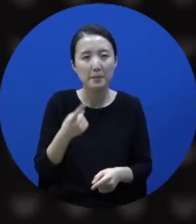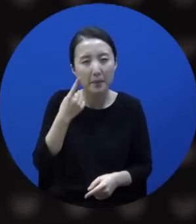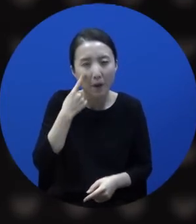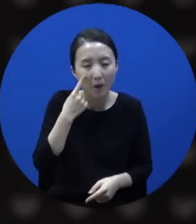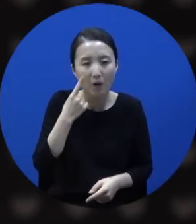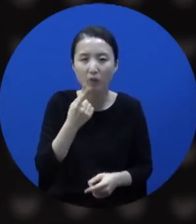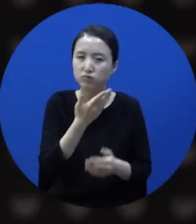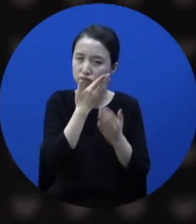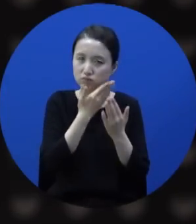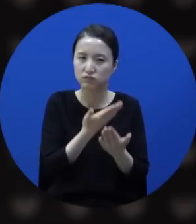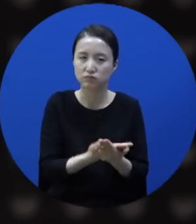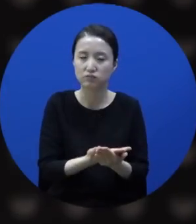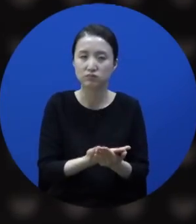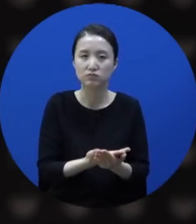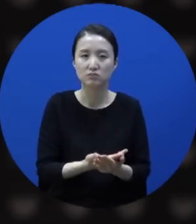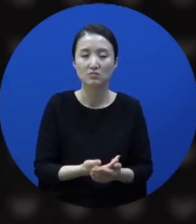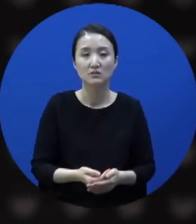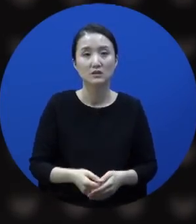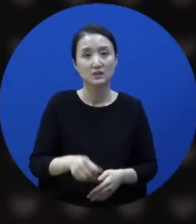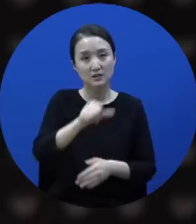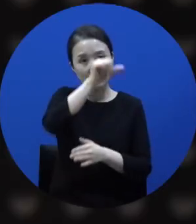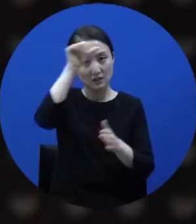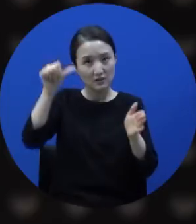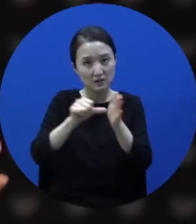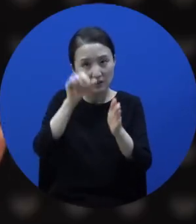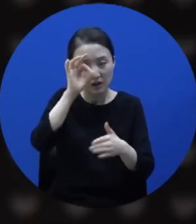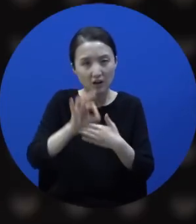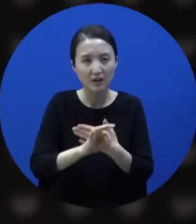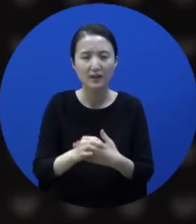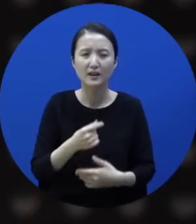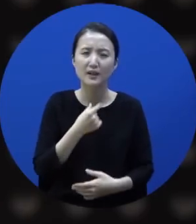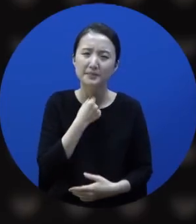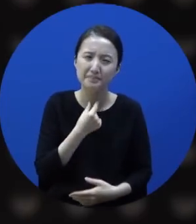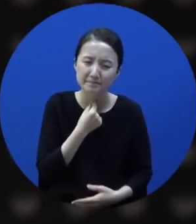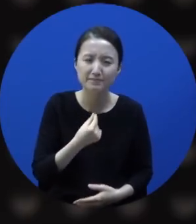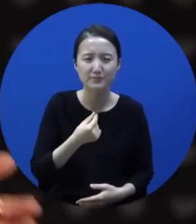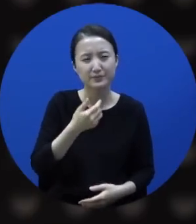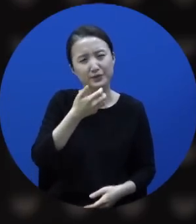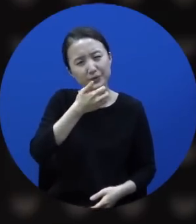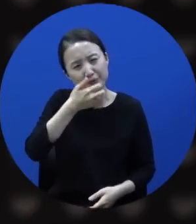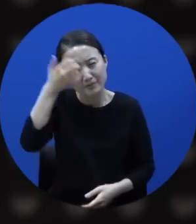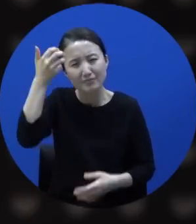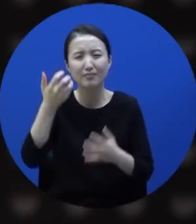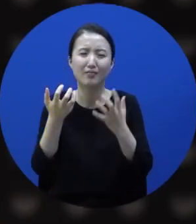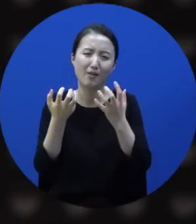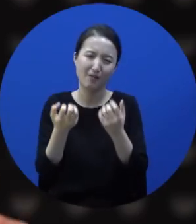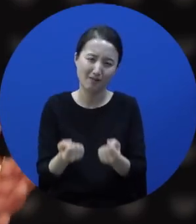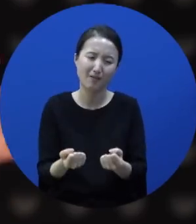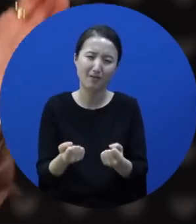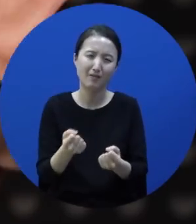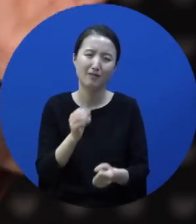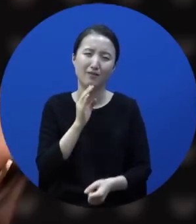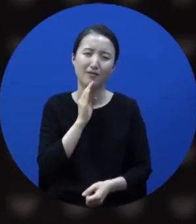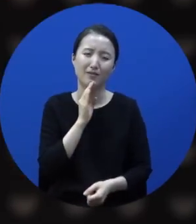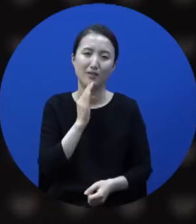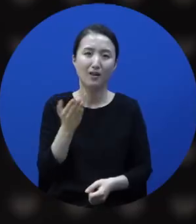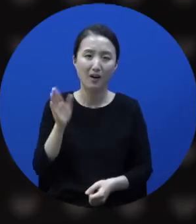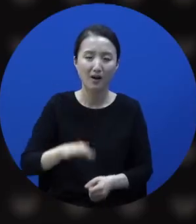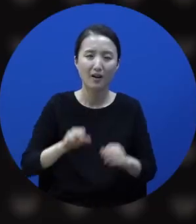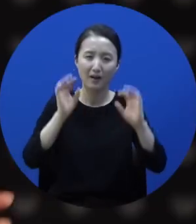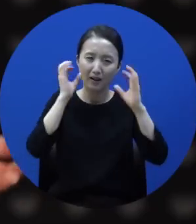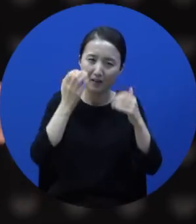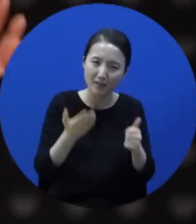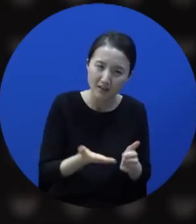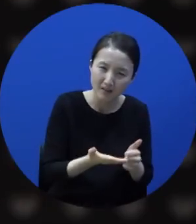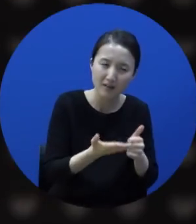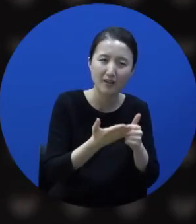네. 그런데 우리들이 사실 하고 싶은 것도 많고 너무나 꿈꾸는 것도 많았죠. 네. 근데 우리가 육아도 해야